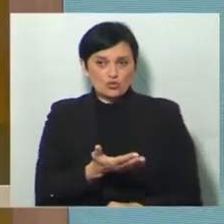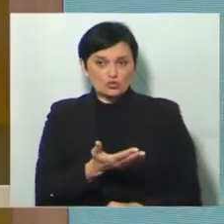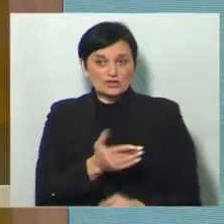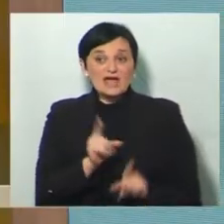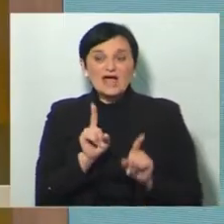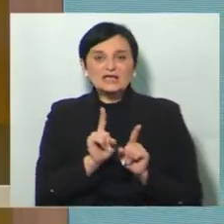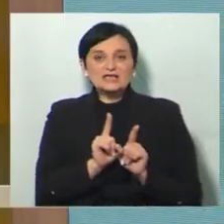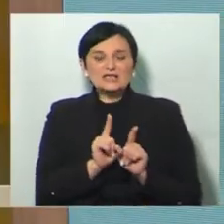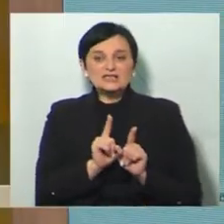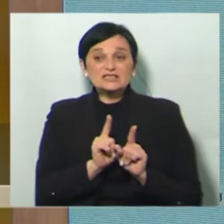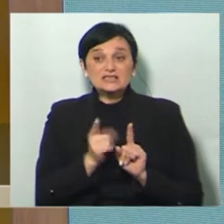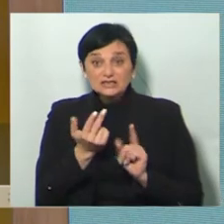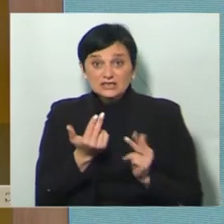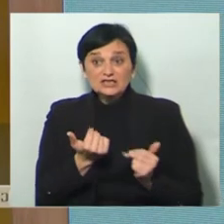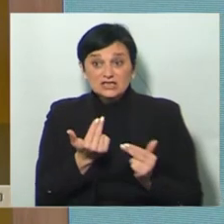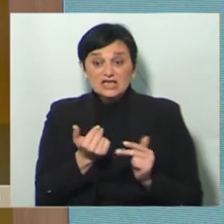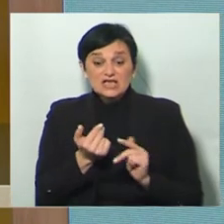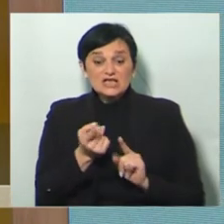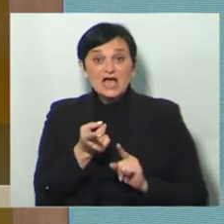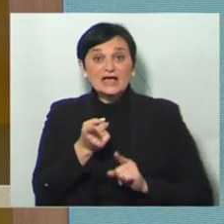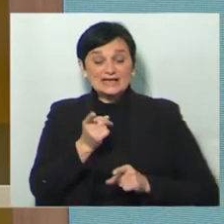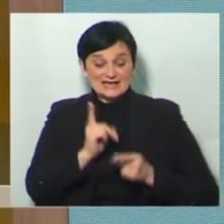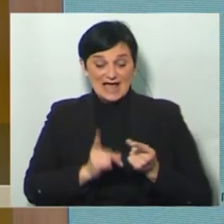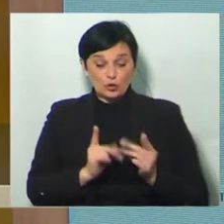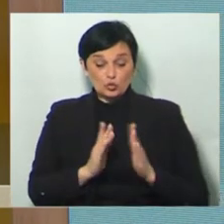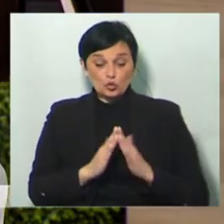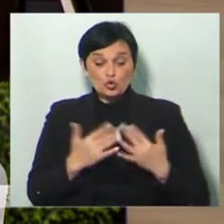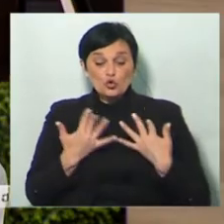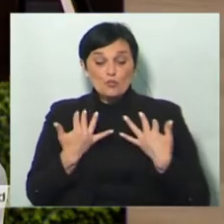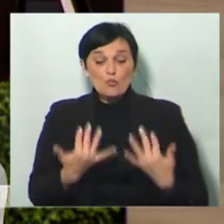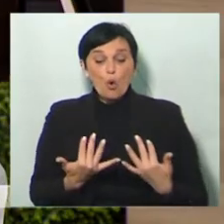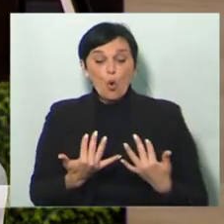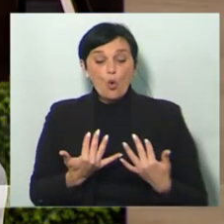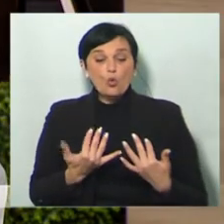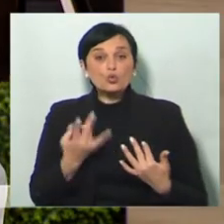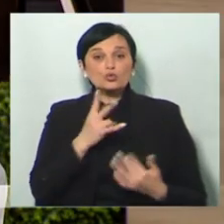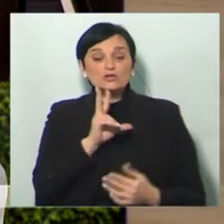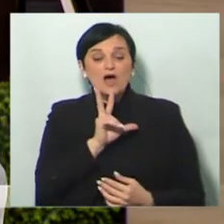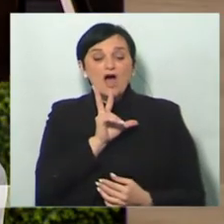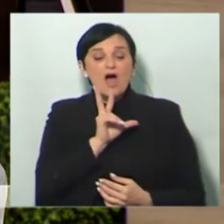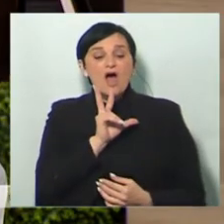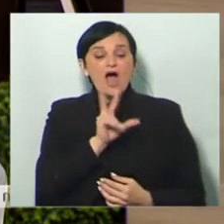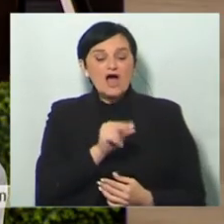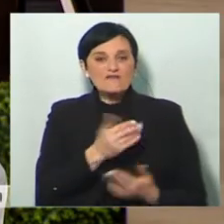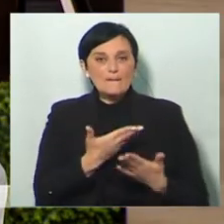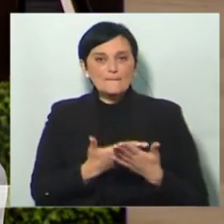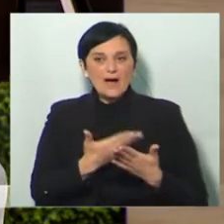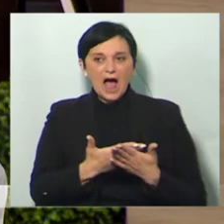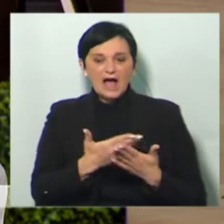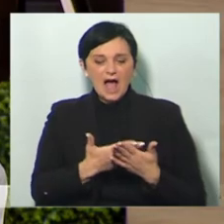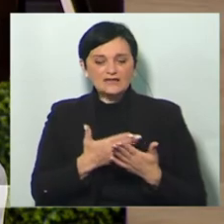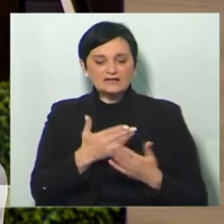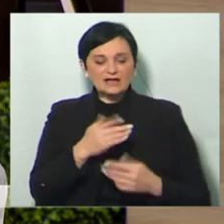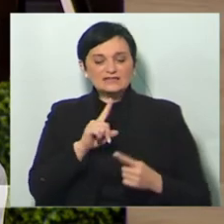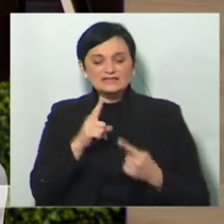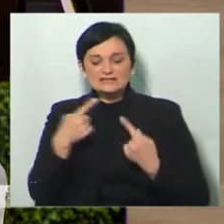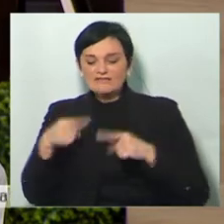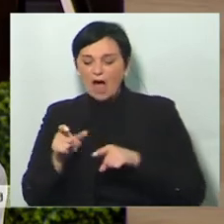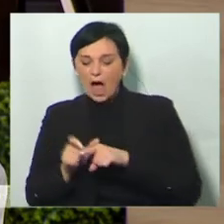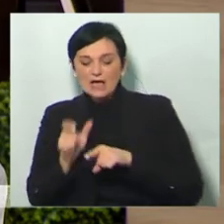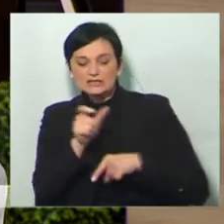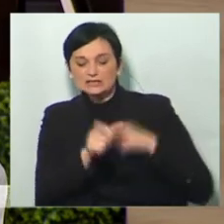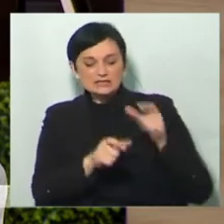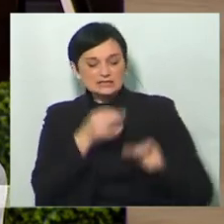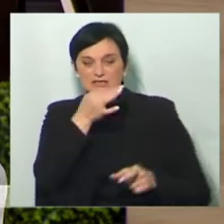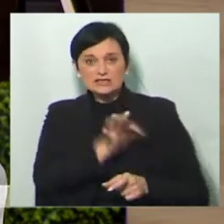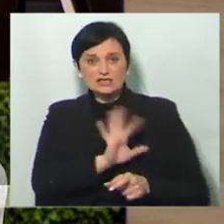არ რეალური დიახ. მოთხოვნილებას გამოვთქვათ რეალური სიტყვებით. Ანუ კი არ შემიღბოთ განზრახვა. Იმიტომ რომ